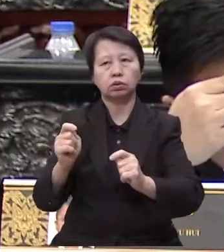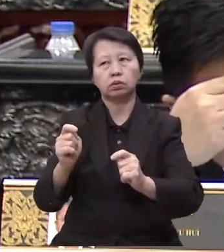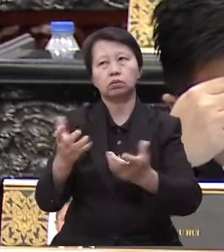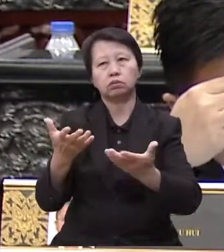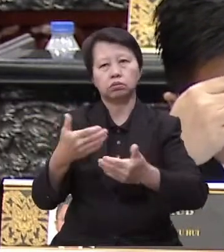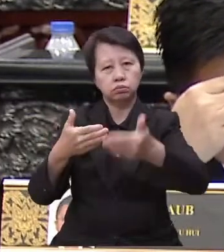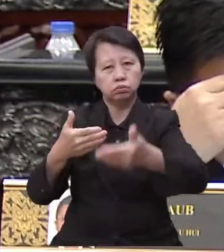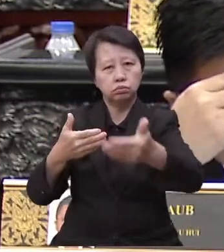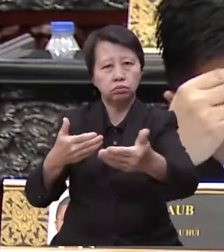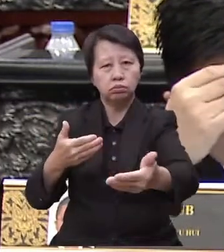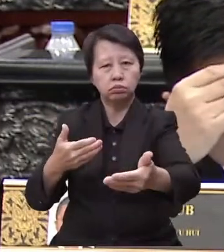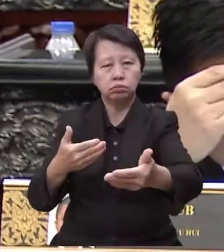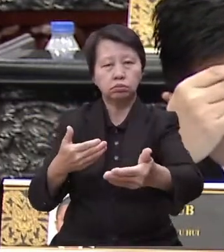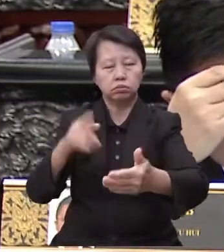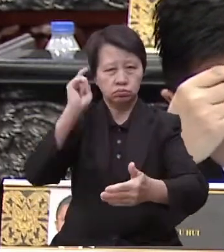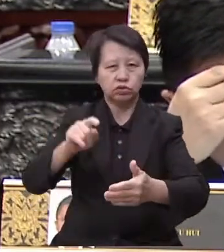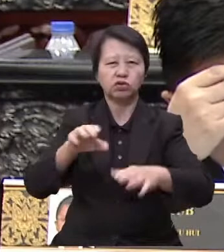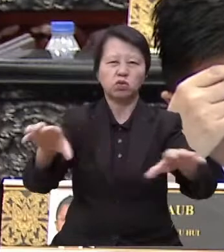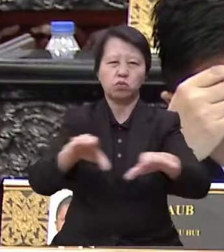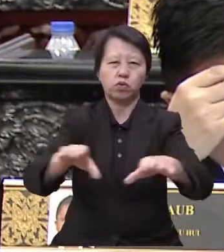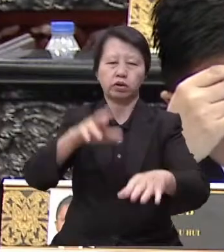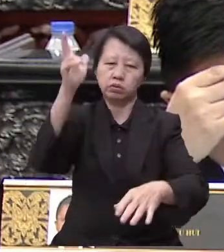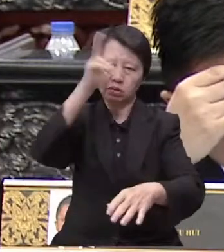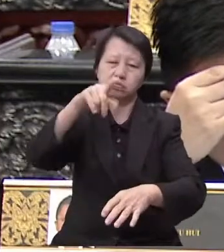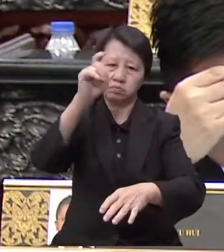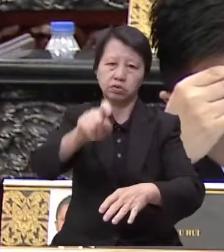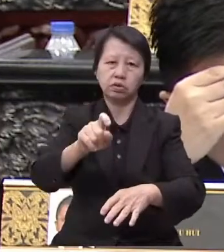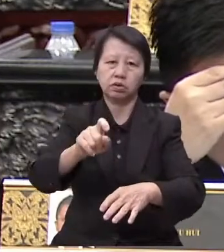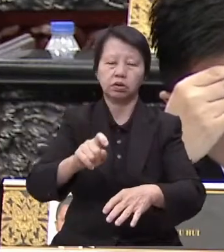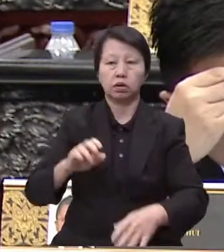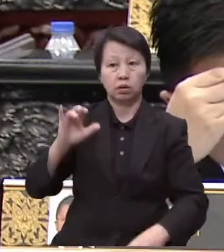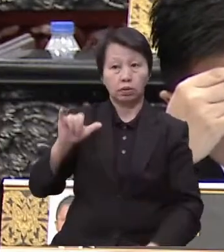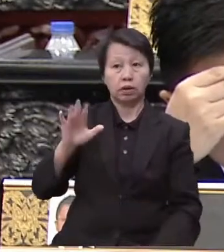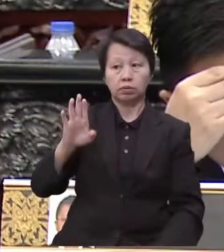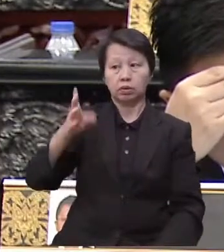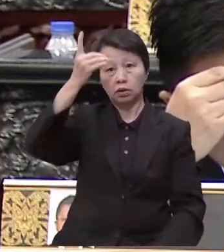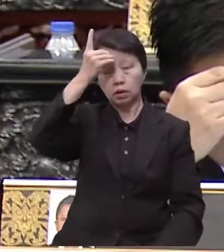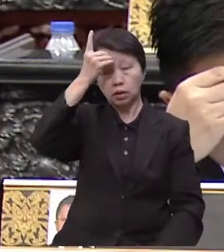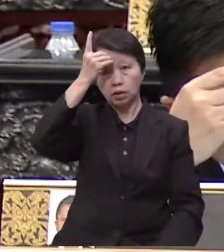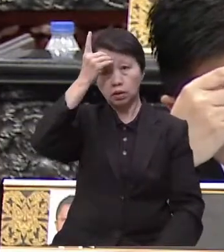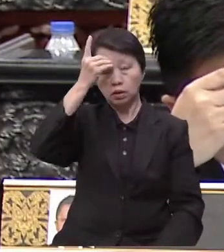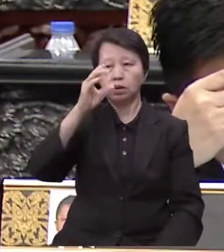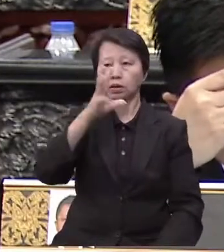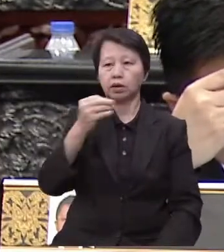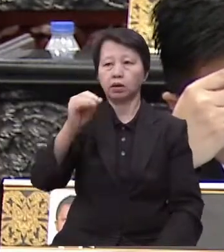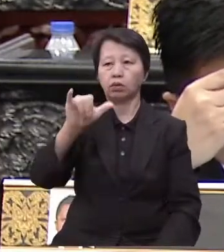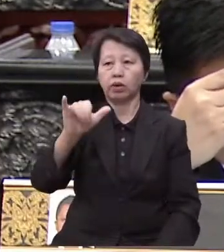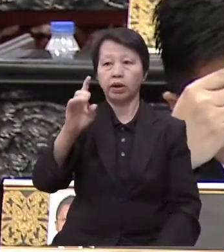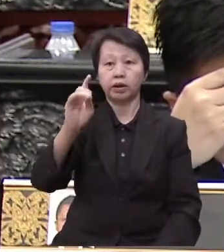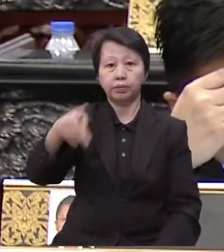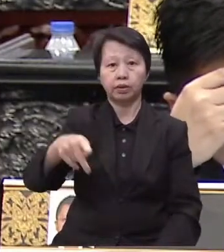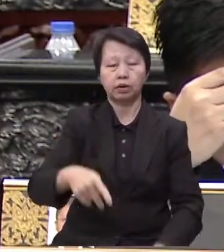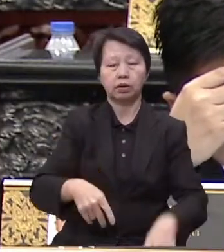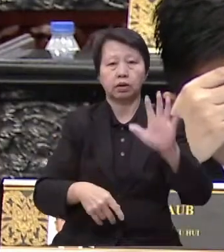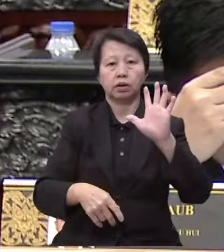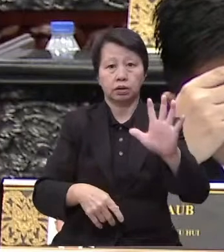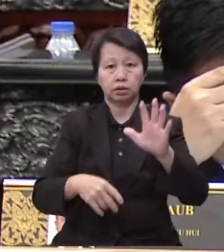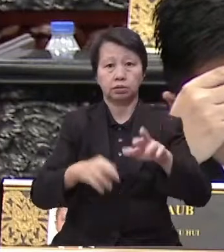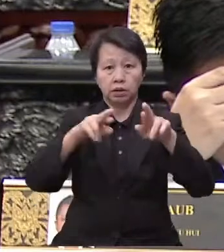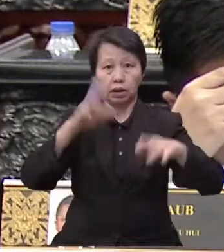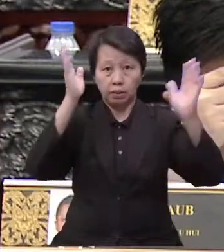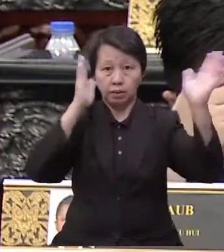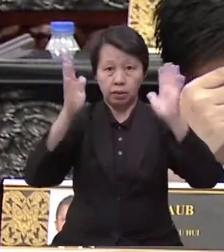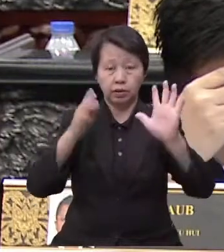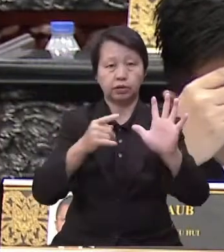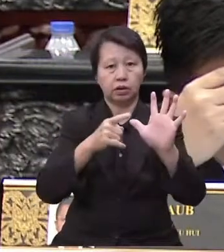yang seterusnya, selanjutnya perlu diambil oleh kerajaan. Yang Berhormat Datuk Tuan Yang Dipertua, 5 rakyat Malaysia termasuk